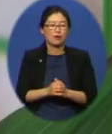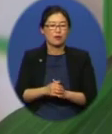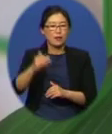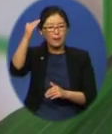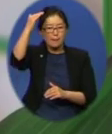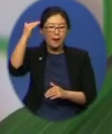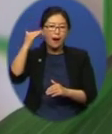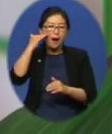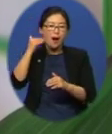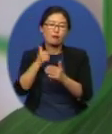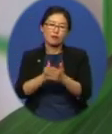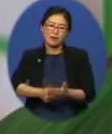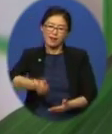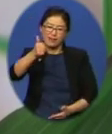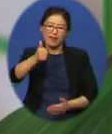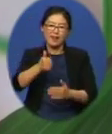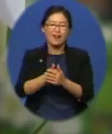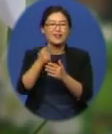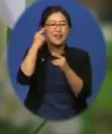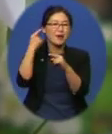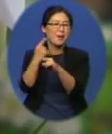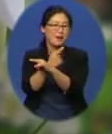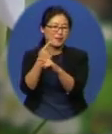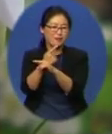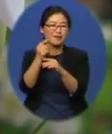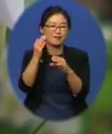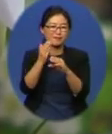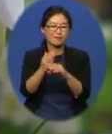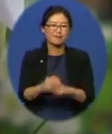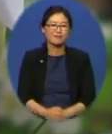인식으로 바뀌어 가겠지요.